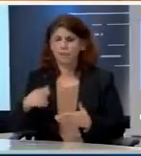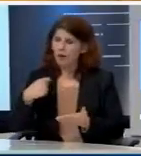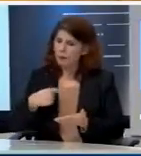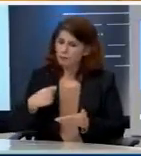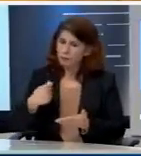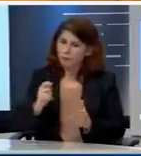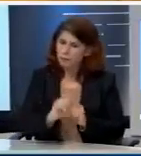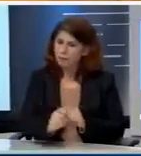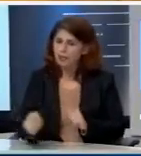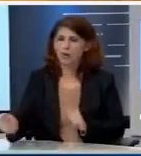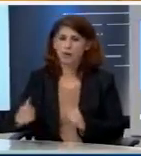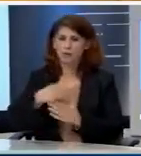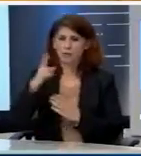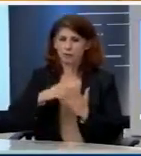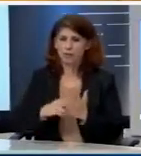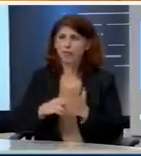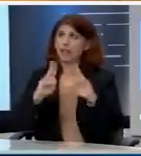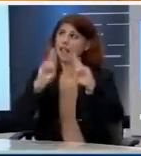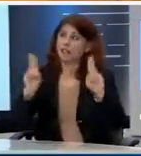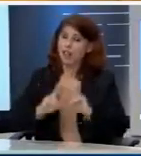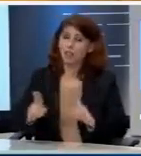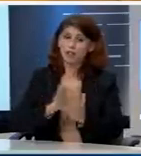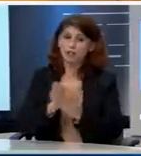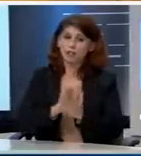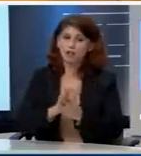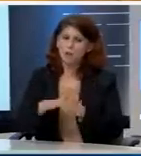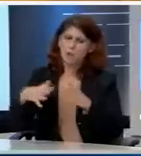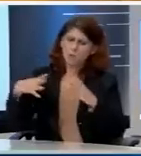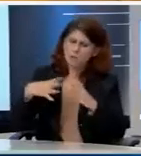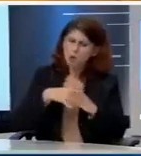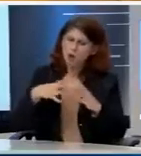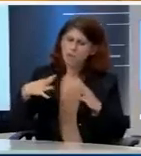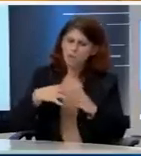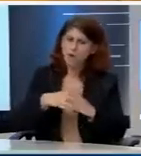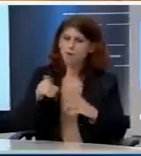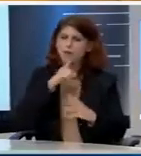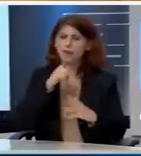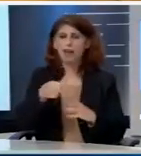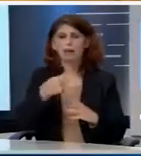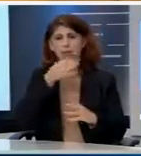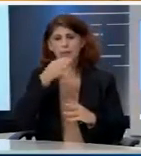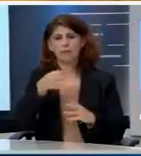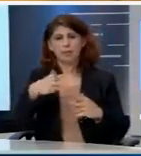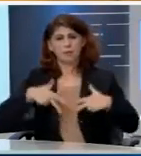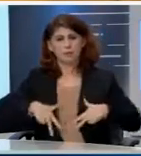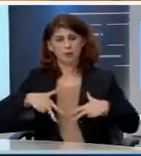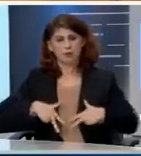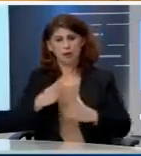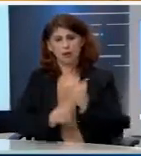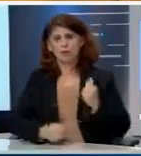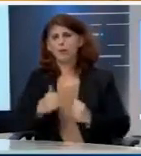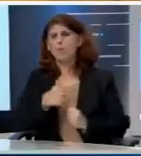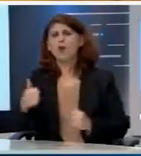δημοσιεύματα στον εγχώριο αλλά και στο διεθνή τύπο να με πολεμούν και να με εμφανίζουν υπουργό των ελλείψεων. Διάλεξα μόνο